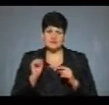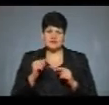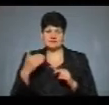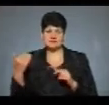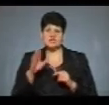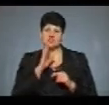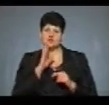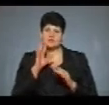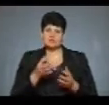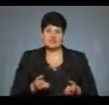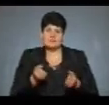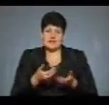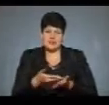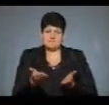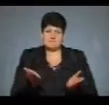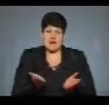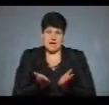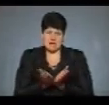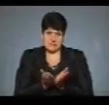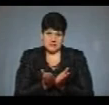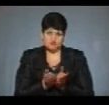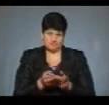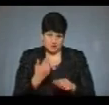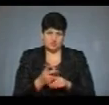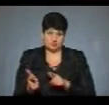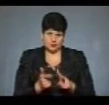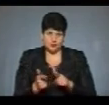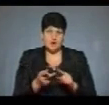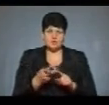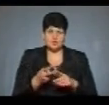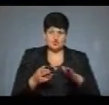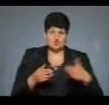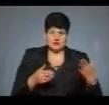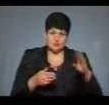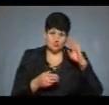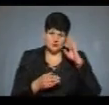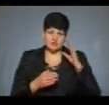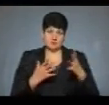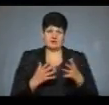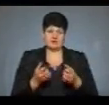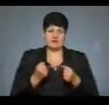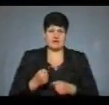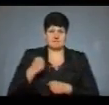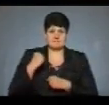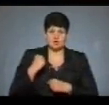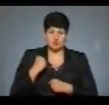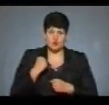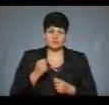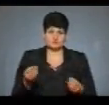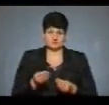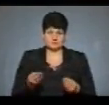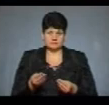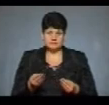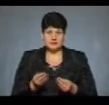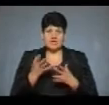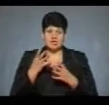буде тримати паляницю, яка вже випечена, а з другої сторони буде чоловік тримати мішок з борошном. І ще там з